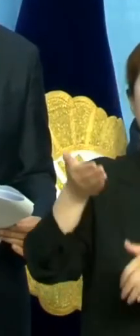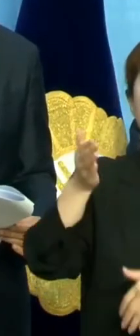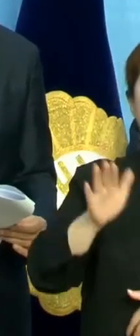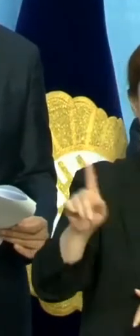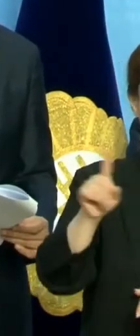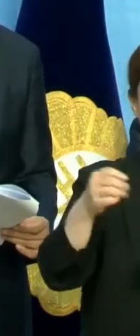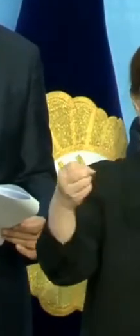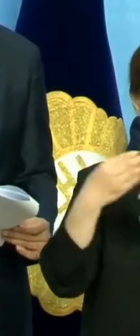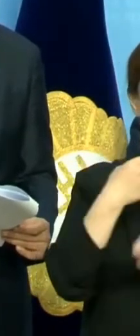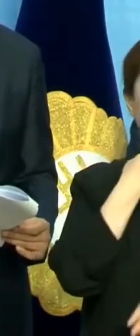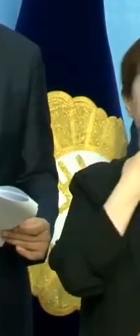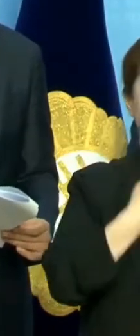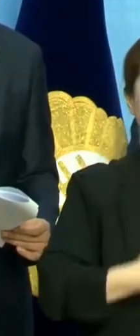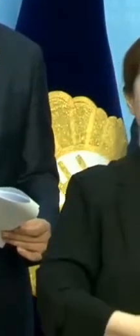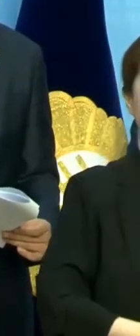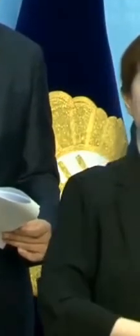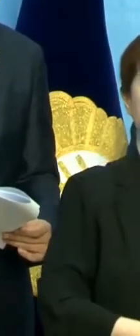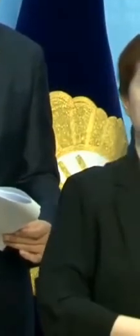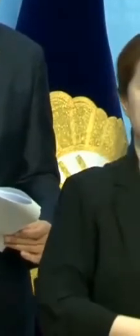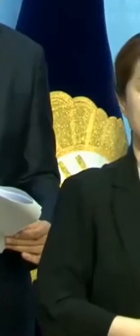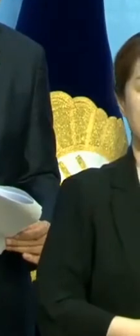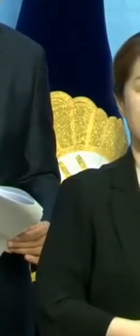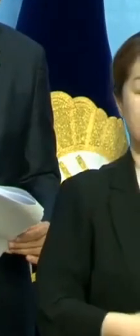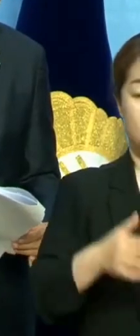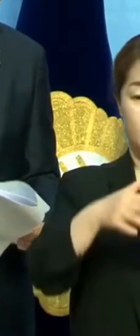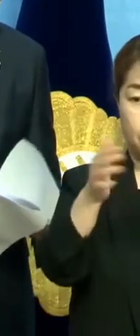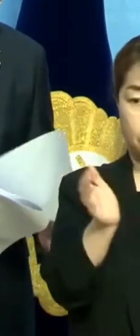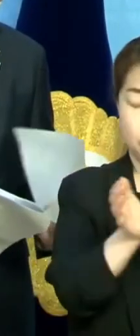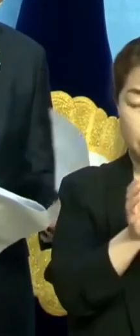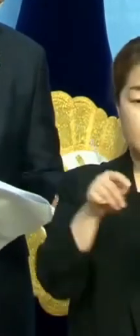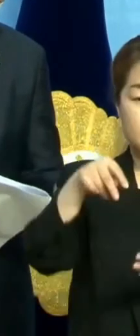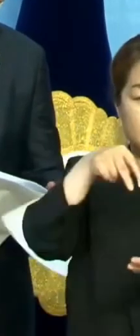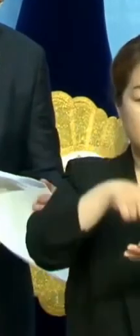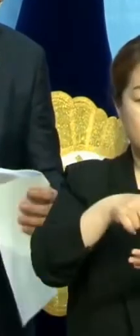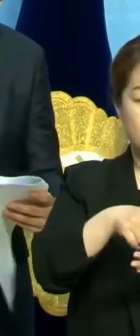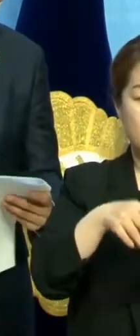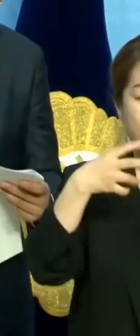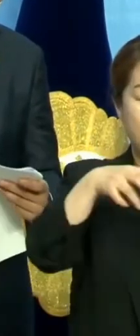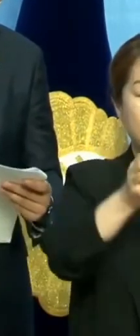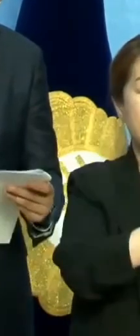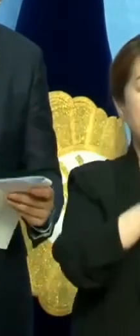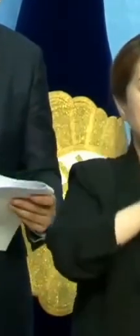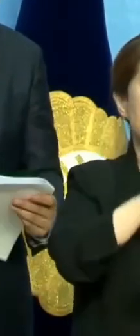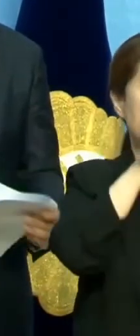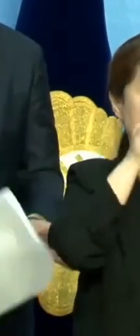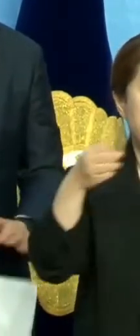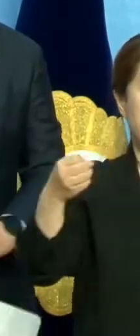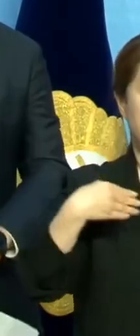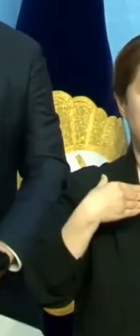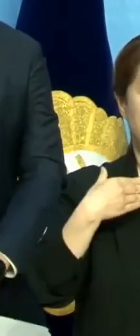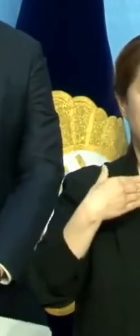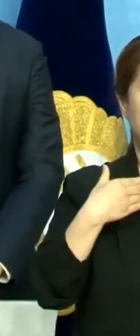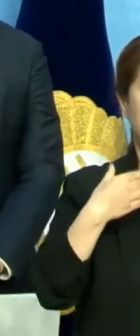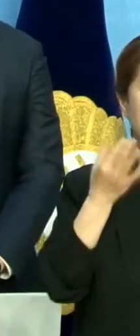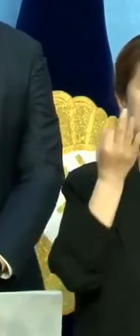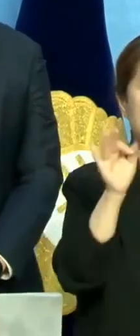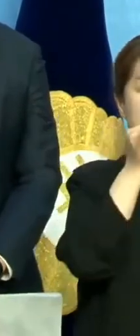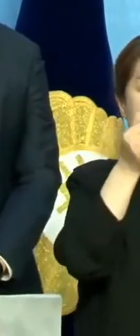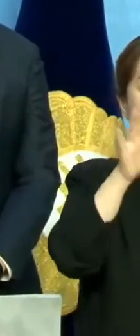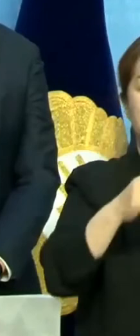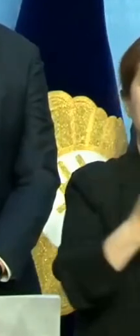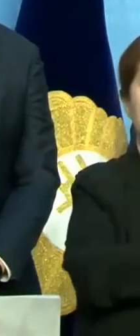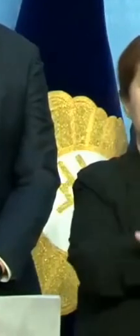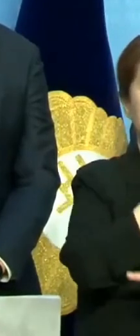아무런 변화가 없었습니다. 구단 측도 분명 배구단에 문제가 있다고 인정하였습니다. 그렇지만